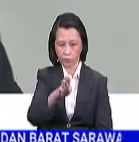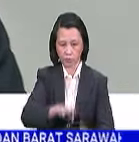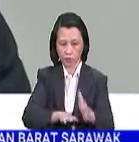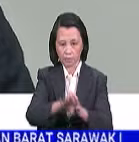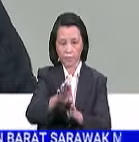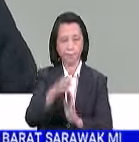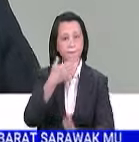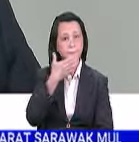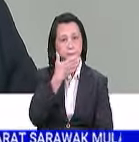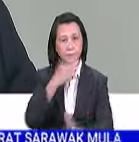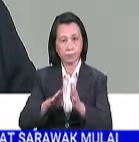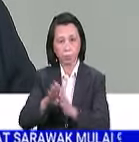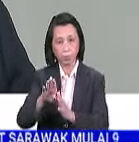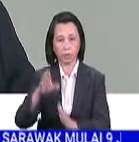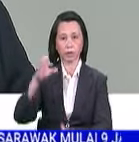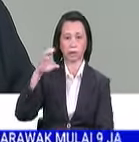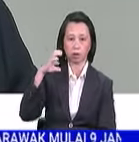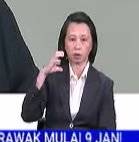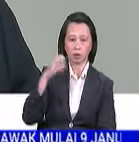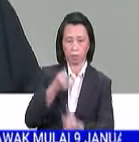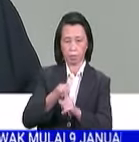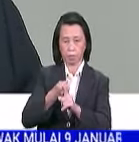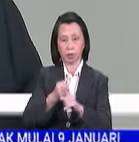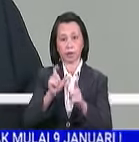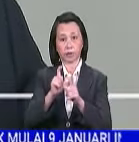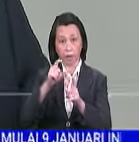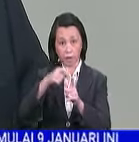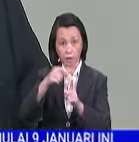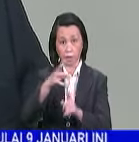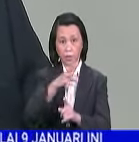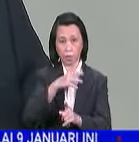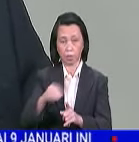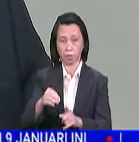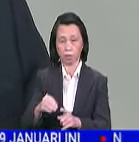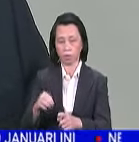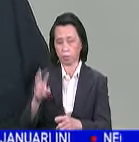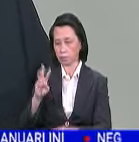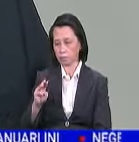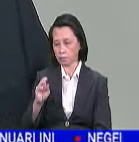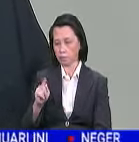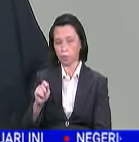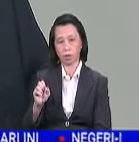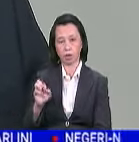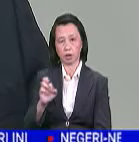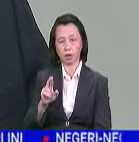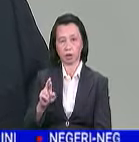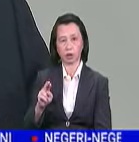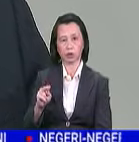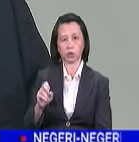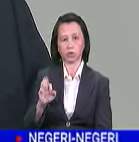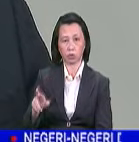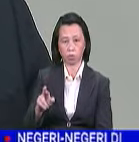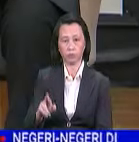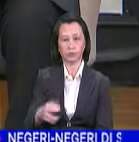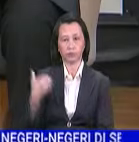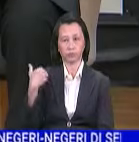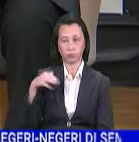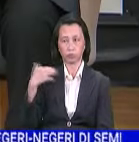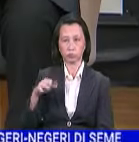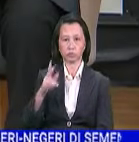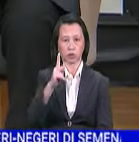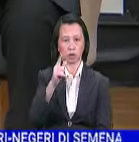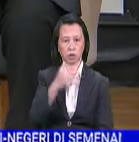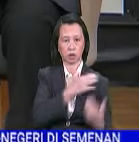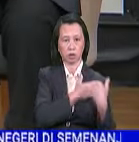pembangunan belia, pembangunan jurulatih, pengarah teknikal dan pementoran. Bekas tonggak pertahanan Kuala Lumpur pada itu juga pernah